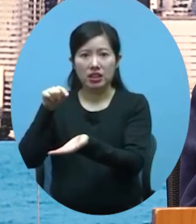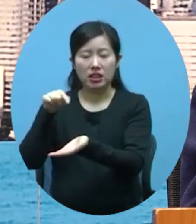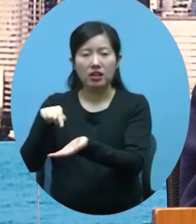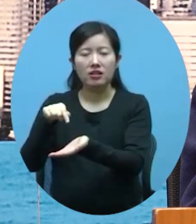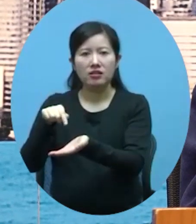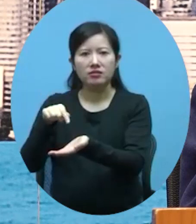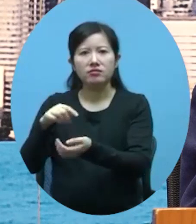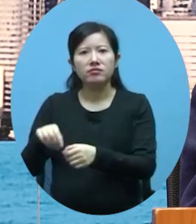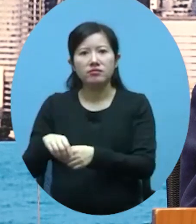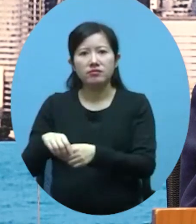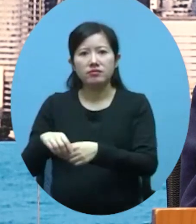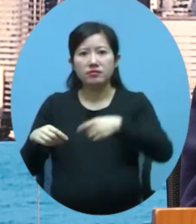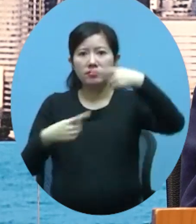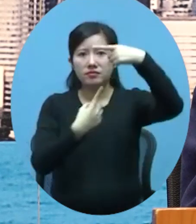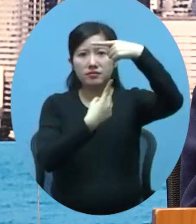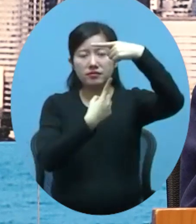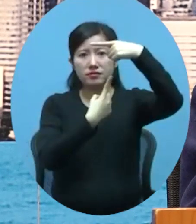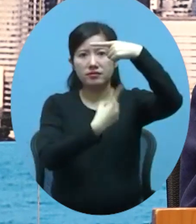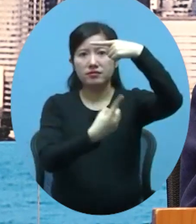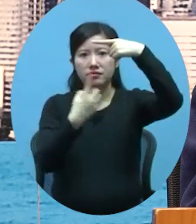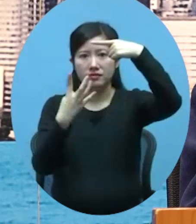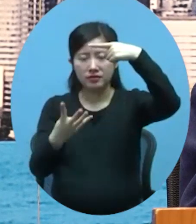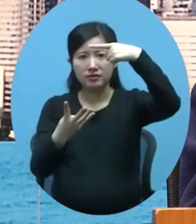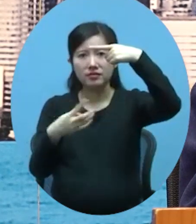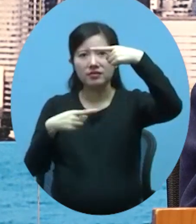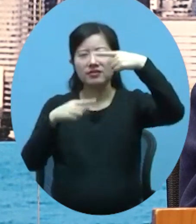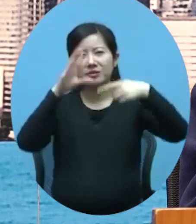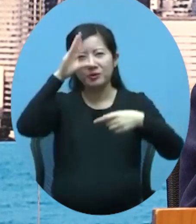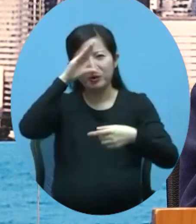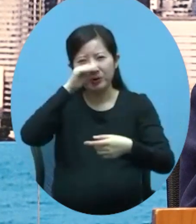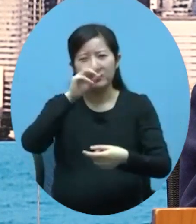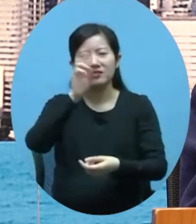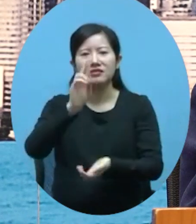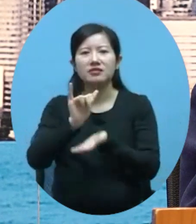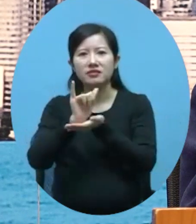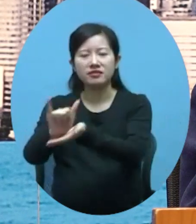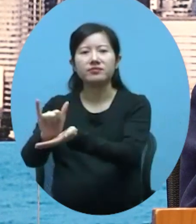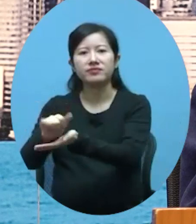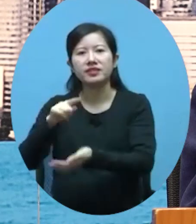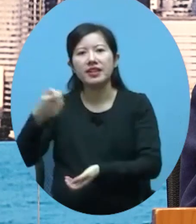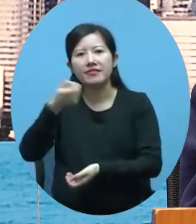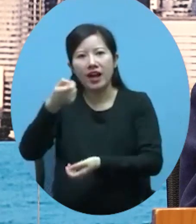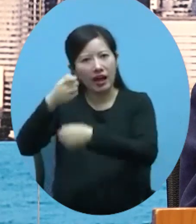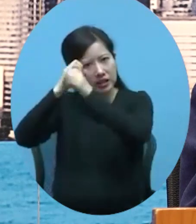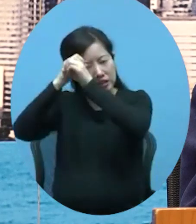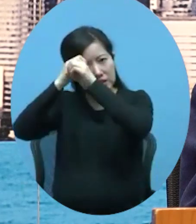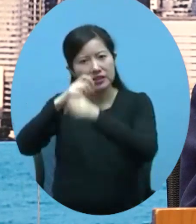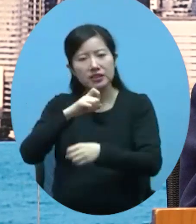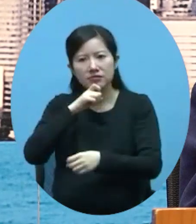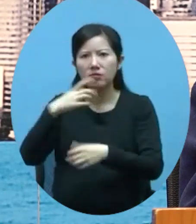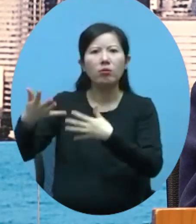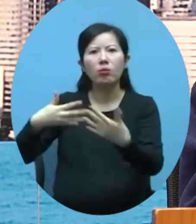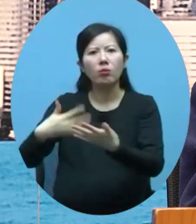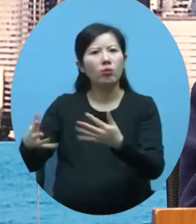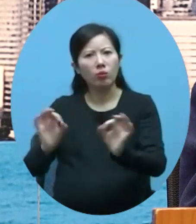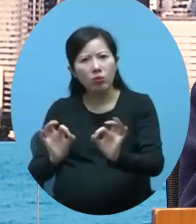一开始1月14日的凌晨就已经进了医院了那当时她就做了一个快速测试就是阴性的